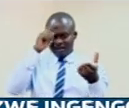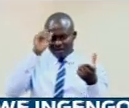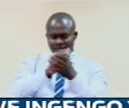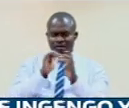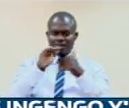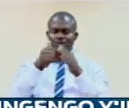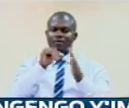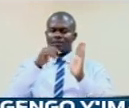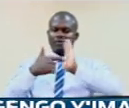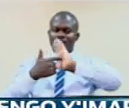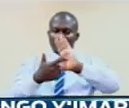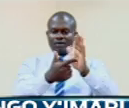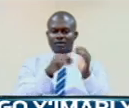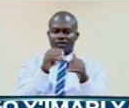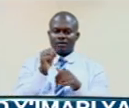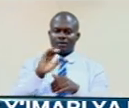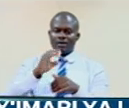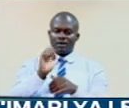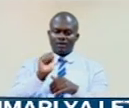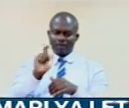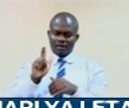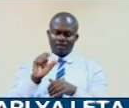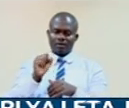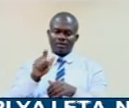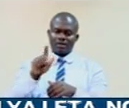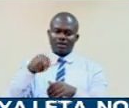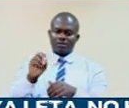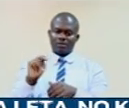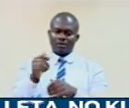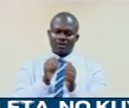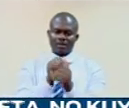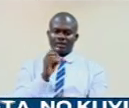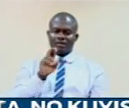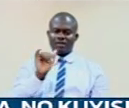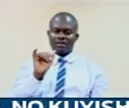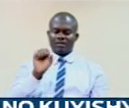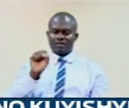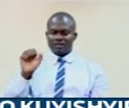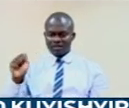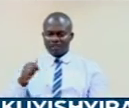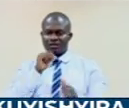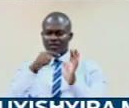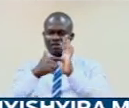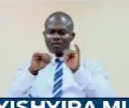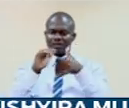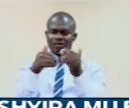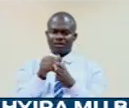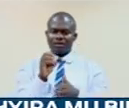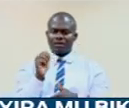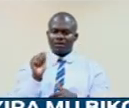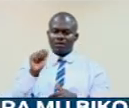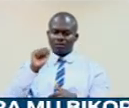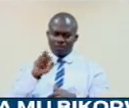bakinnyi batagaragaye kuri uyu mukino barimo Michael Sarpongo rutahizamu ukomoka mu gihugu cya Ghana, Drissa Danyogo umunyakote d'Ivoire utagaragaye kuri uyu mukino na Omar